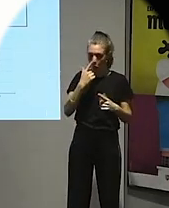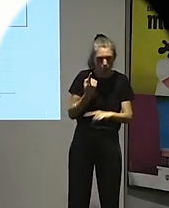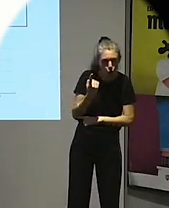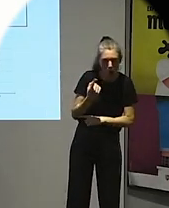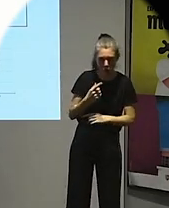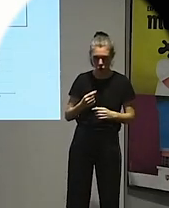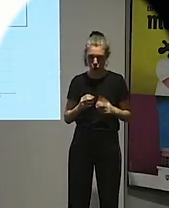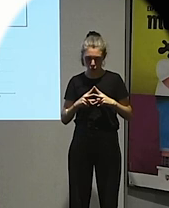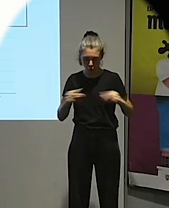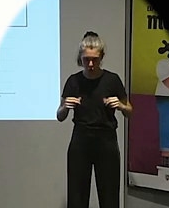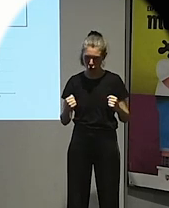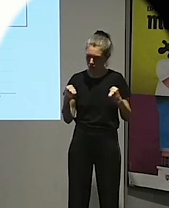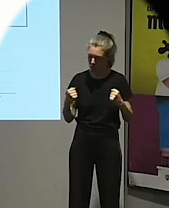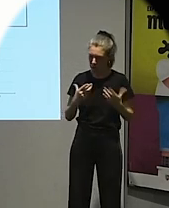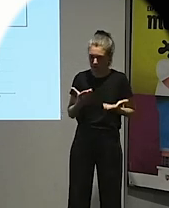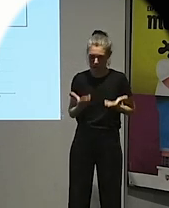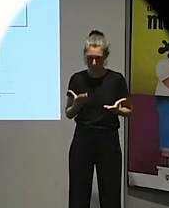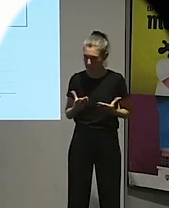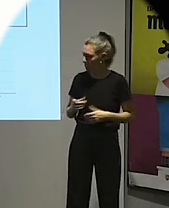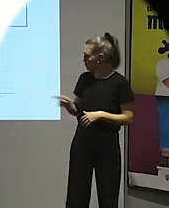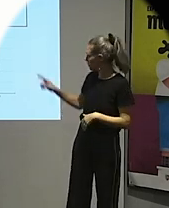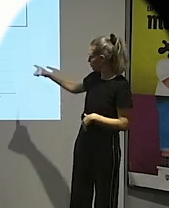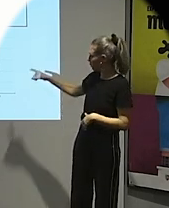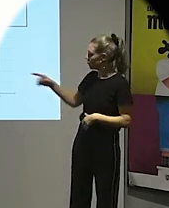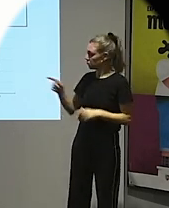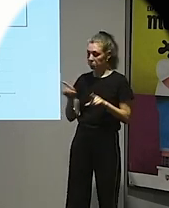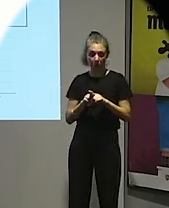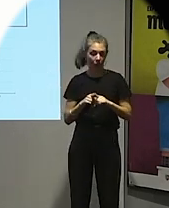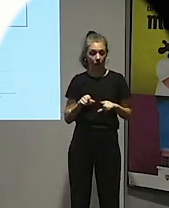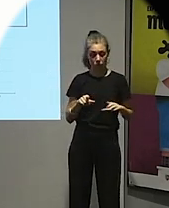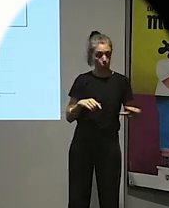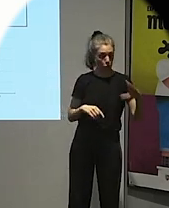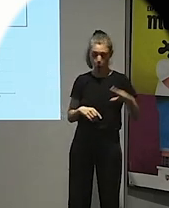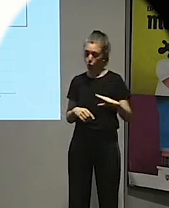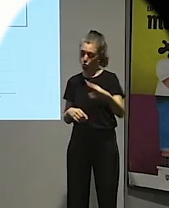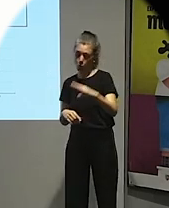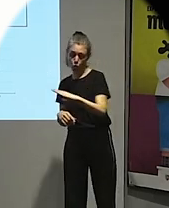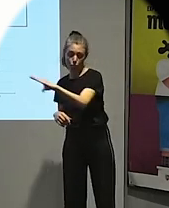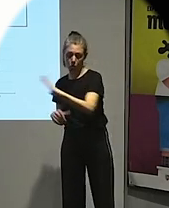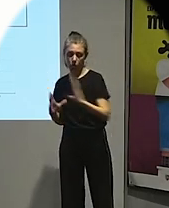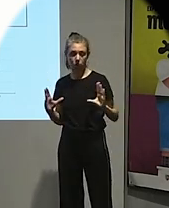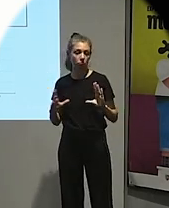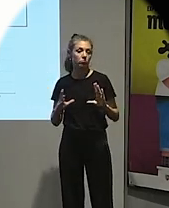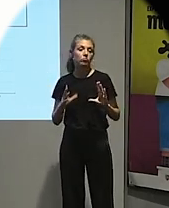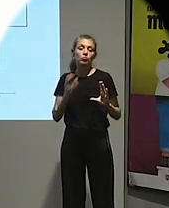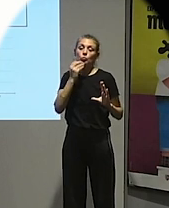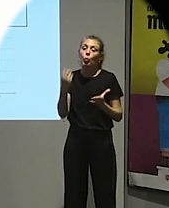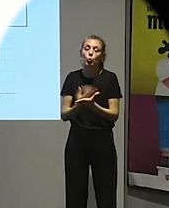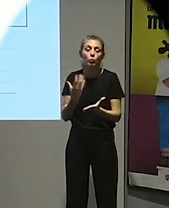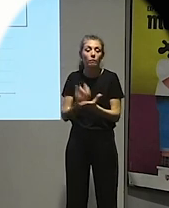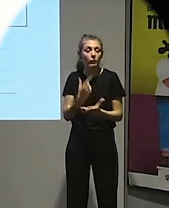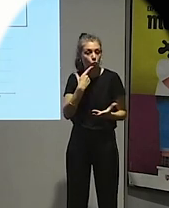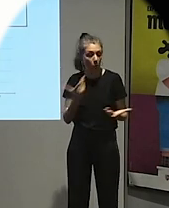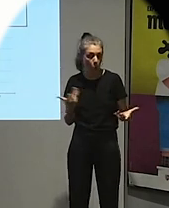force musculaire et l'équilibre, bien tous les groupes ont progressé, quel que soit l'endroit où ils l'ont fait. C'est plutôt une bonne nouvelle parce que ça ne veut pas dire qu'il